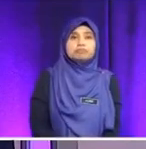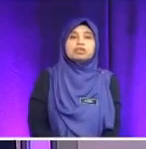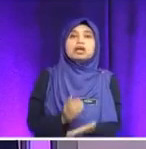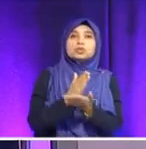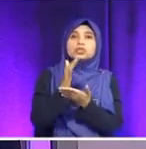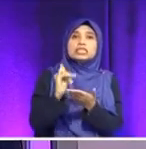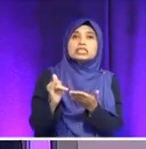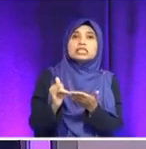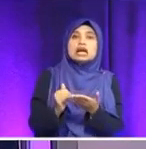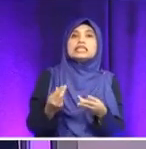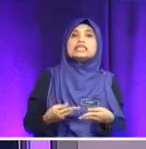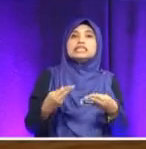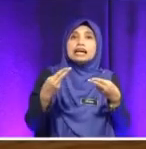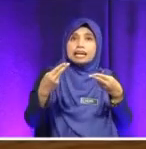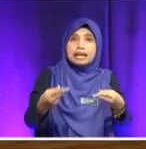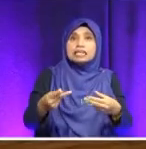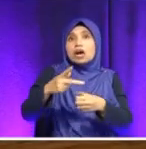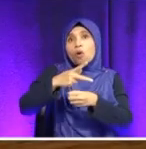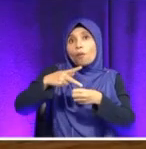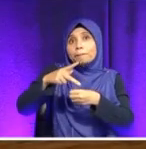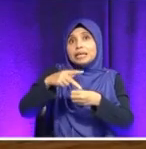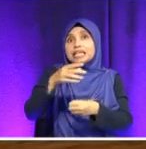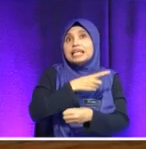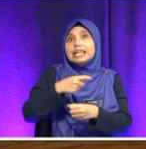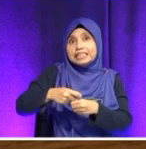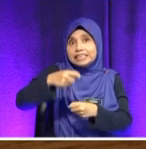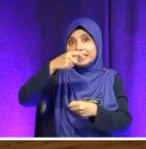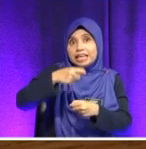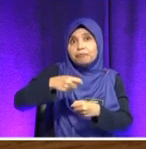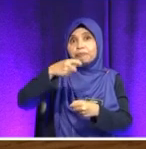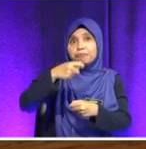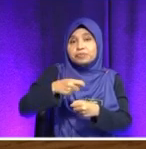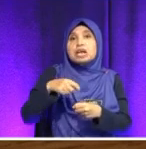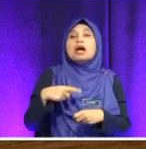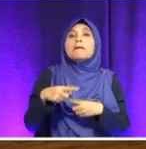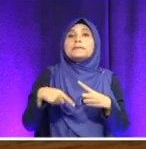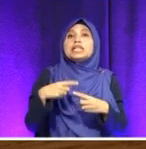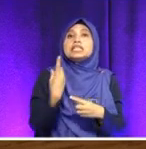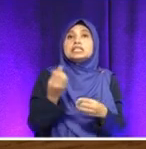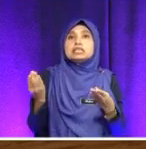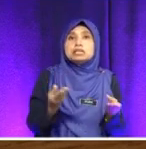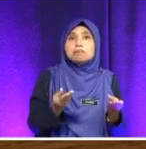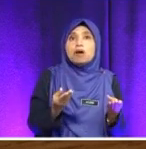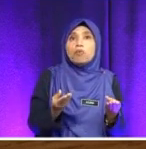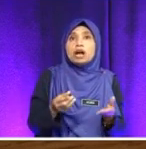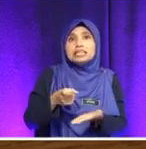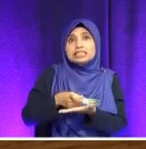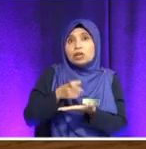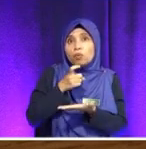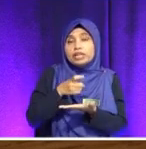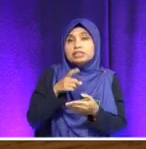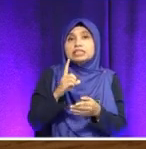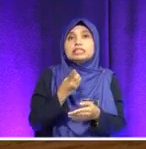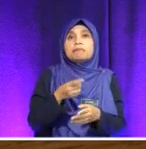seterusnya menghidangkan kopi dan teh. Untuk menghidang kopi dan teh, bila kita bawa cawan dan piring itu, kita letakkan di sebelah kanan tetamu terlebih